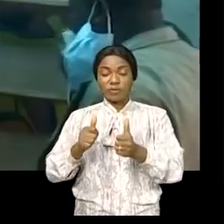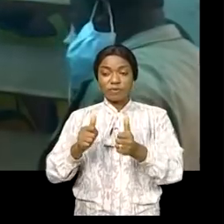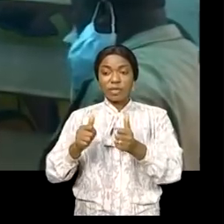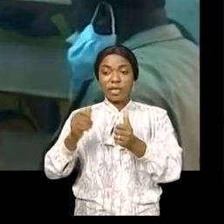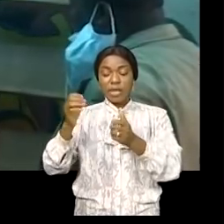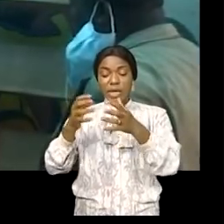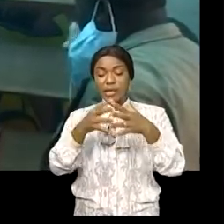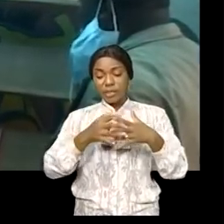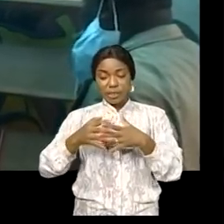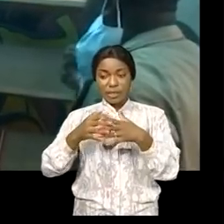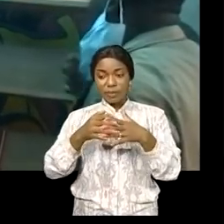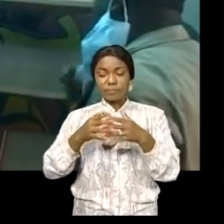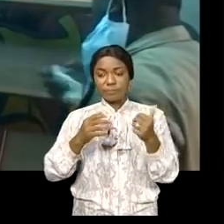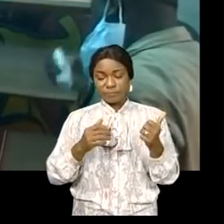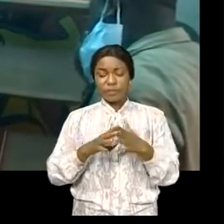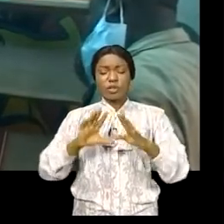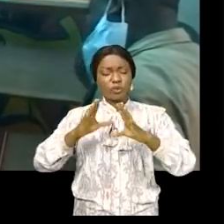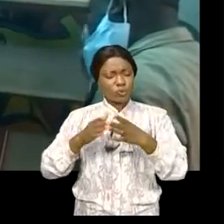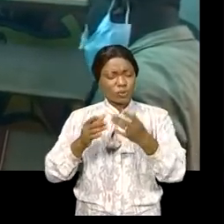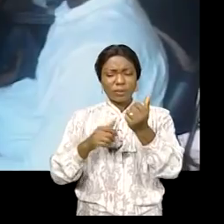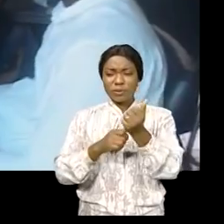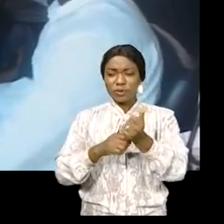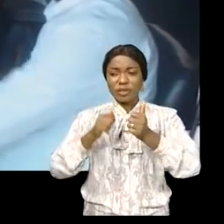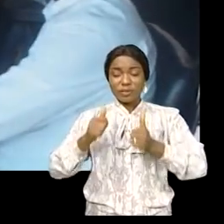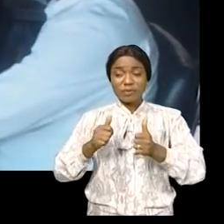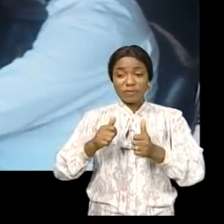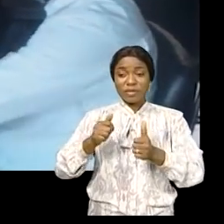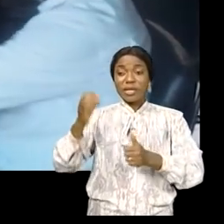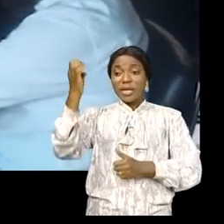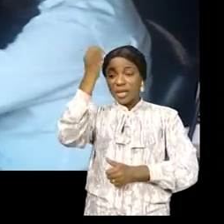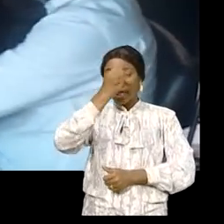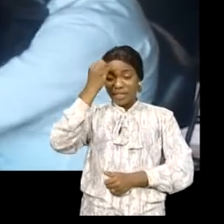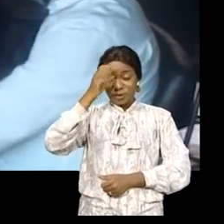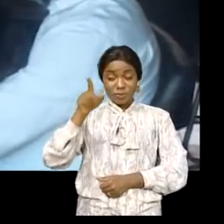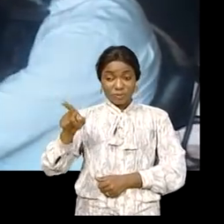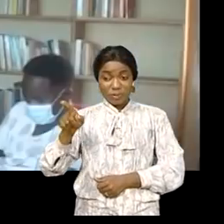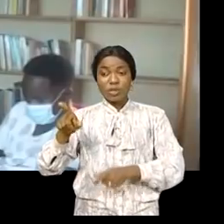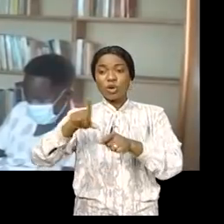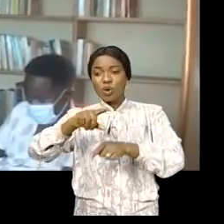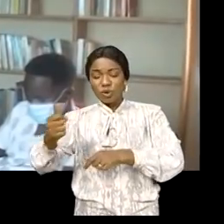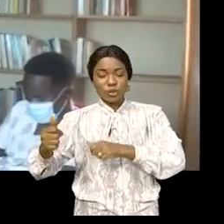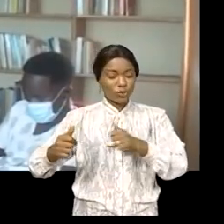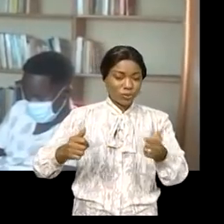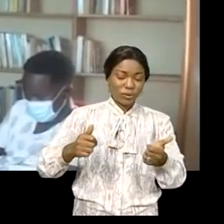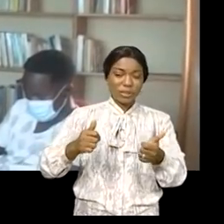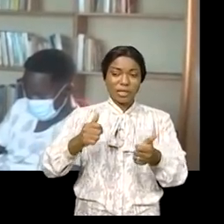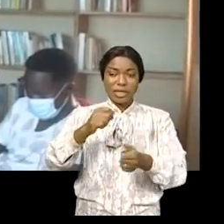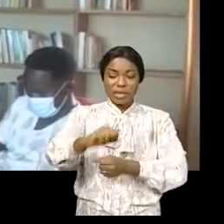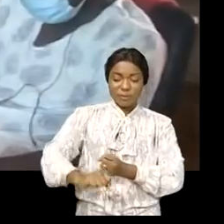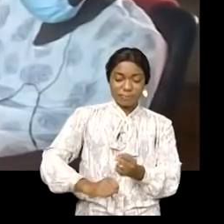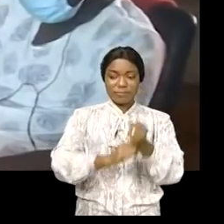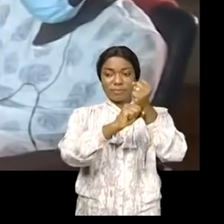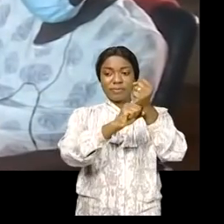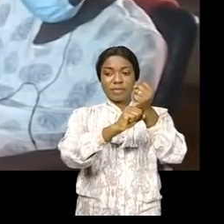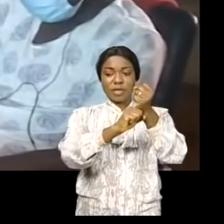diasporas congolaises ne sont pas logées à la même enseigne. Il y a des diasporas qui ont investi le secteur d'appui et des promotions de la